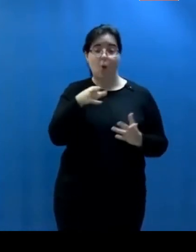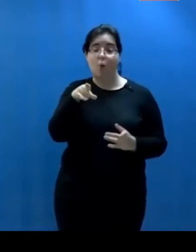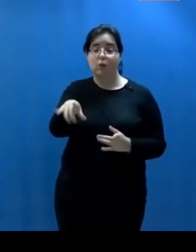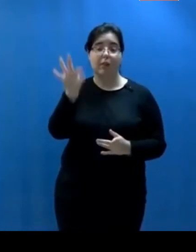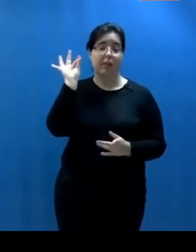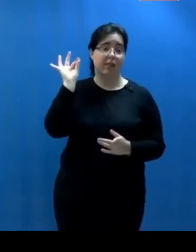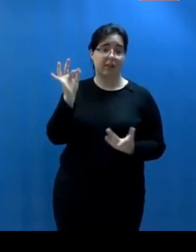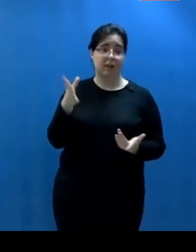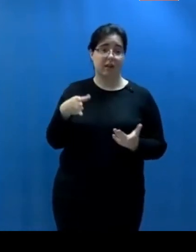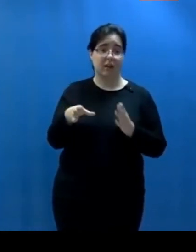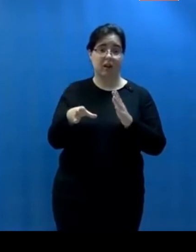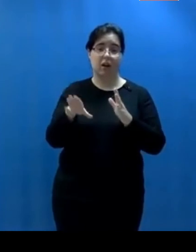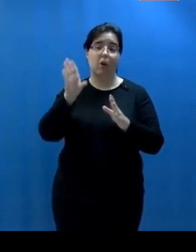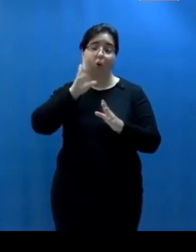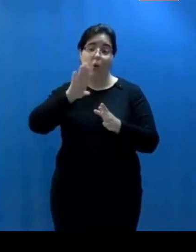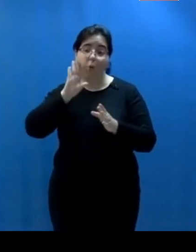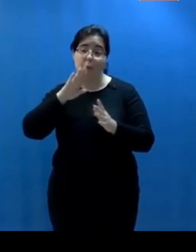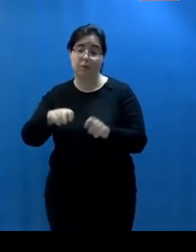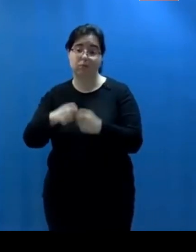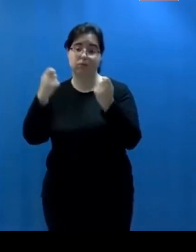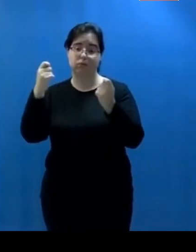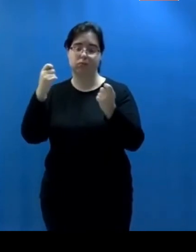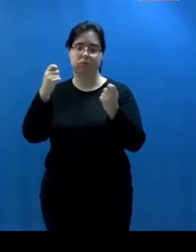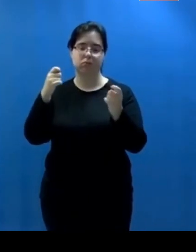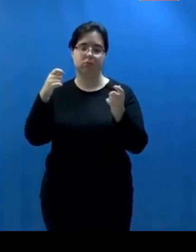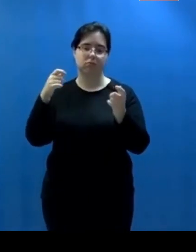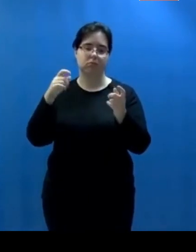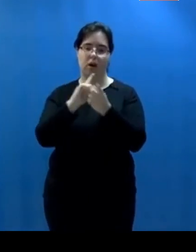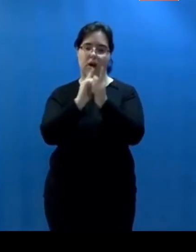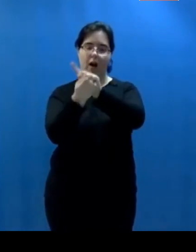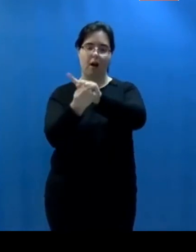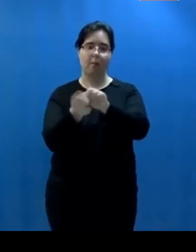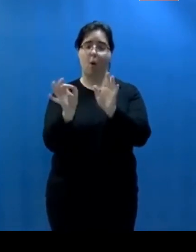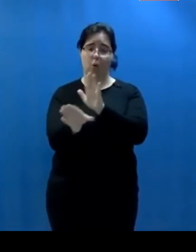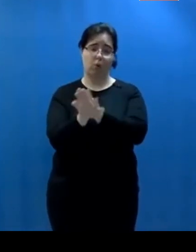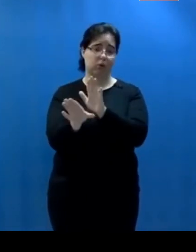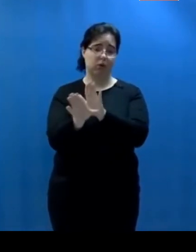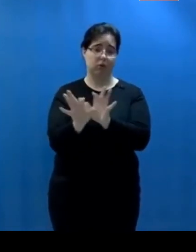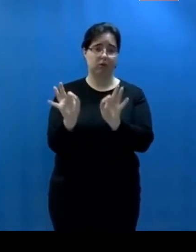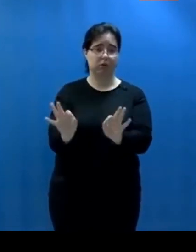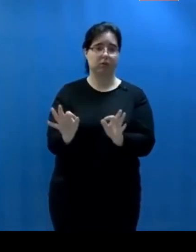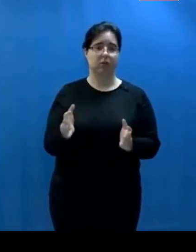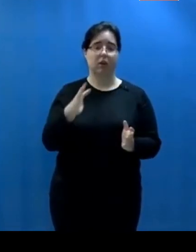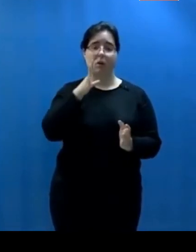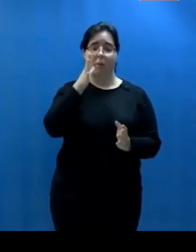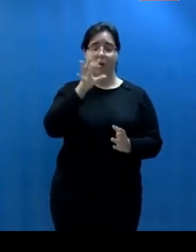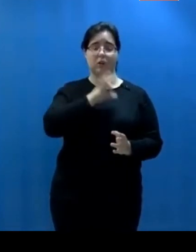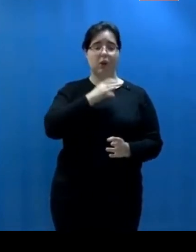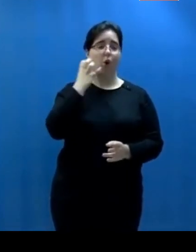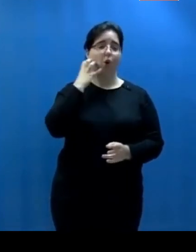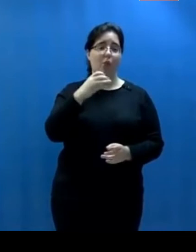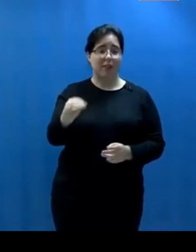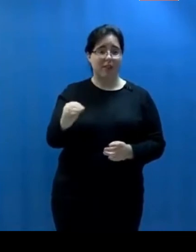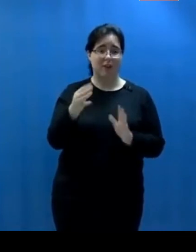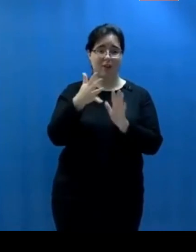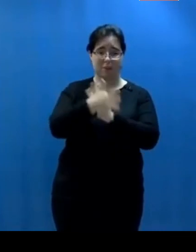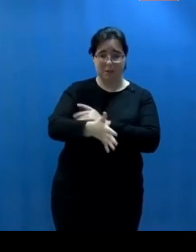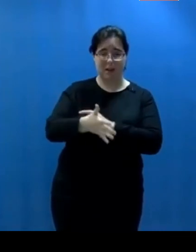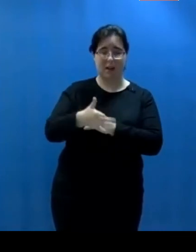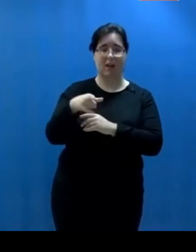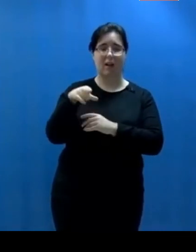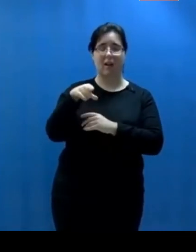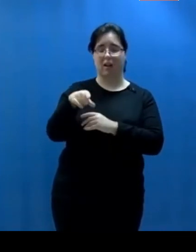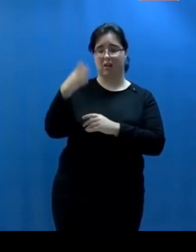la corrupció o si continua protegint-la perquè s'ho recorde. Quan el senyor Rondedeu va explicar el seu modus operandi, va explicar com